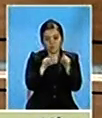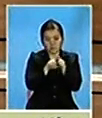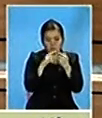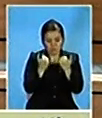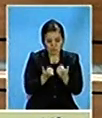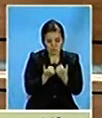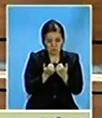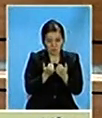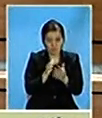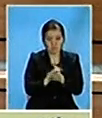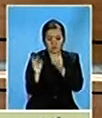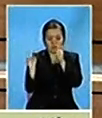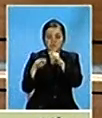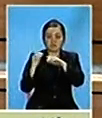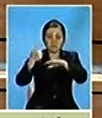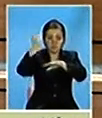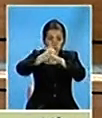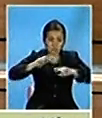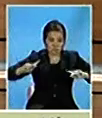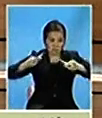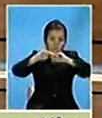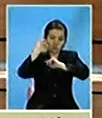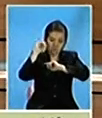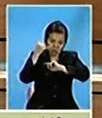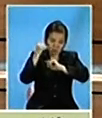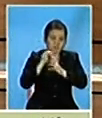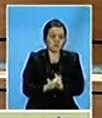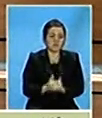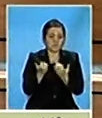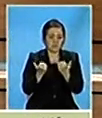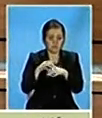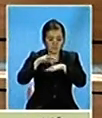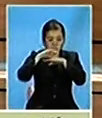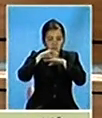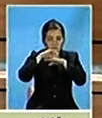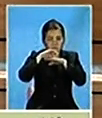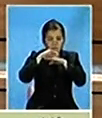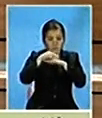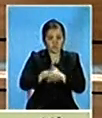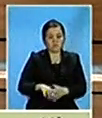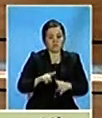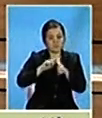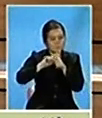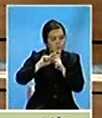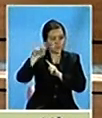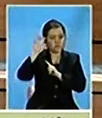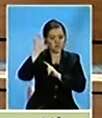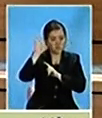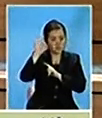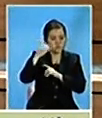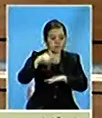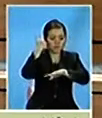ารต้นก็คือรองผู้การจังหวัดหรือผู้ในการสูงก็คือตำแหน่งในระดับ9รวมทั้งในอำเภอระดับ8คือผู้บริห